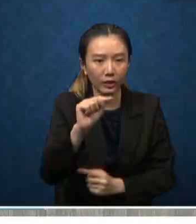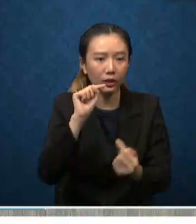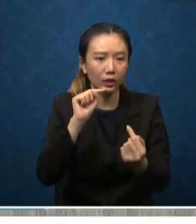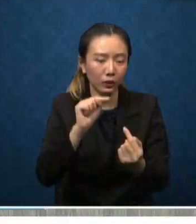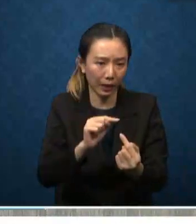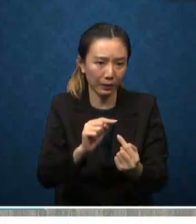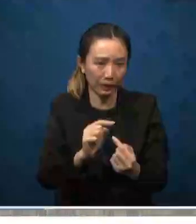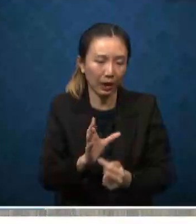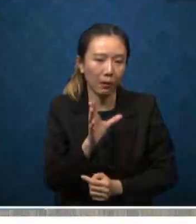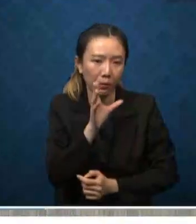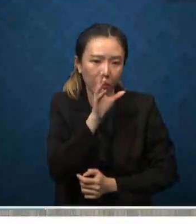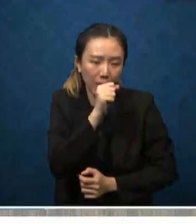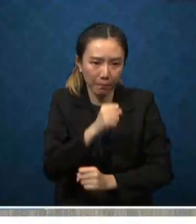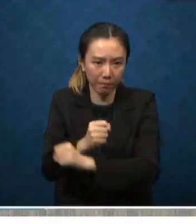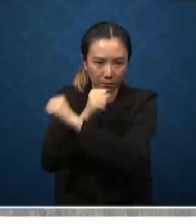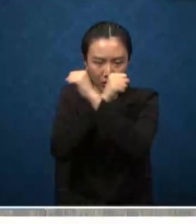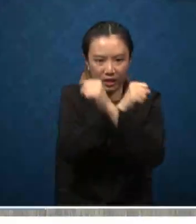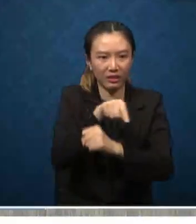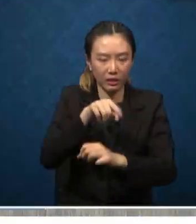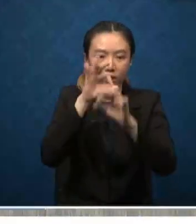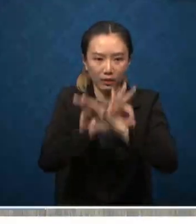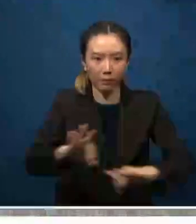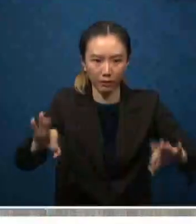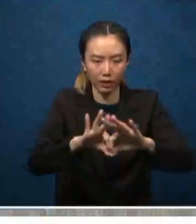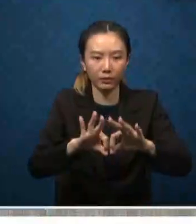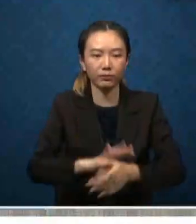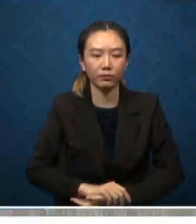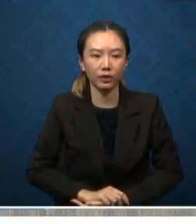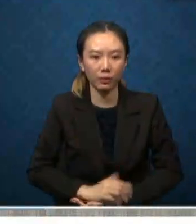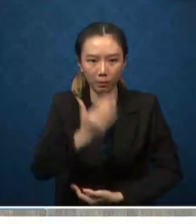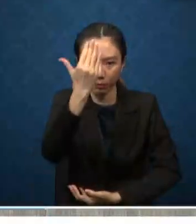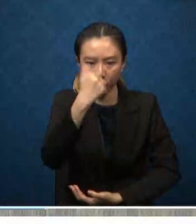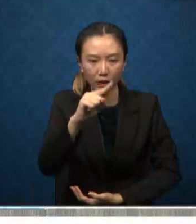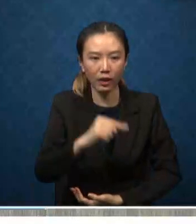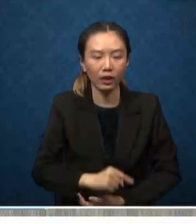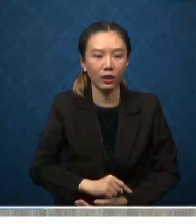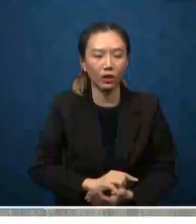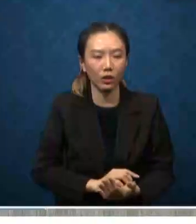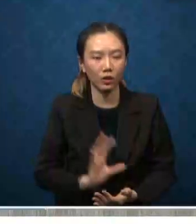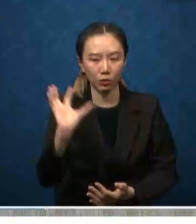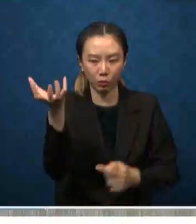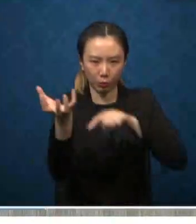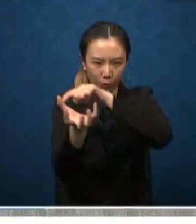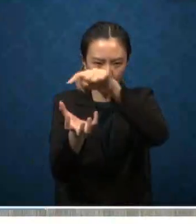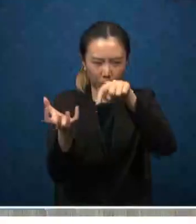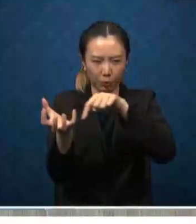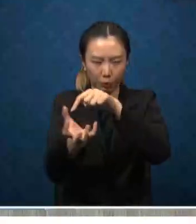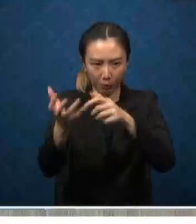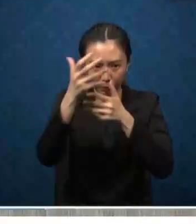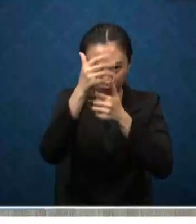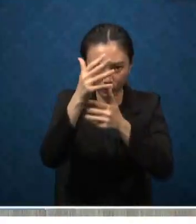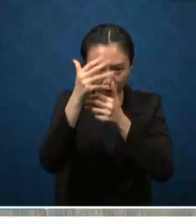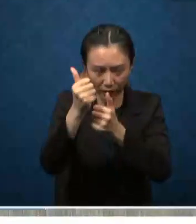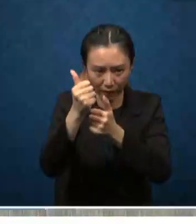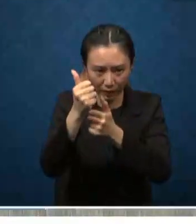องข้อมูลส่วนบุคคลเป็นประเด็นสำคัญที่ทั่วโลกให้ความสนใจอย่างมากบุคคล